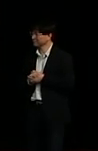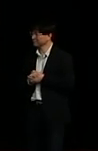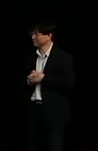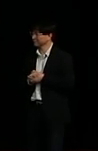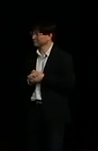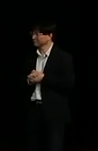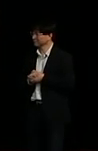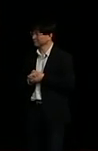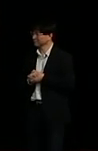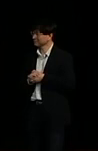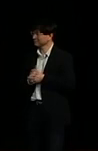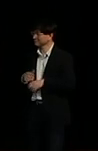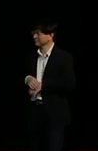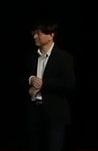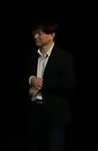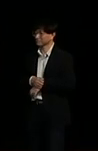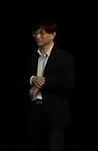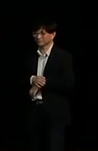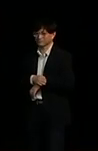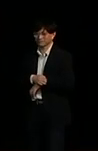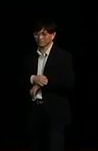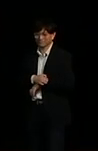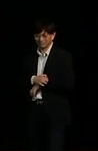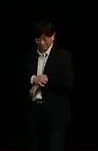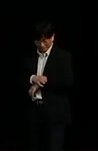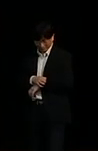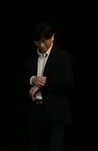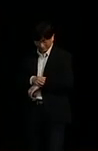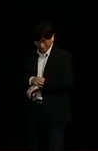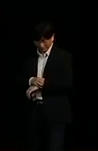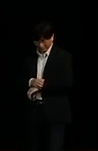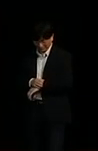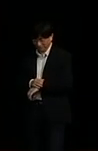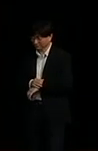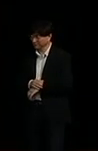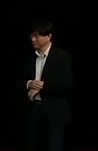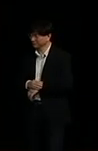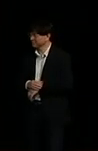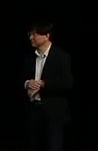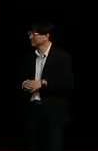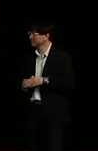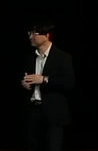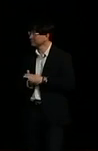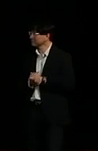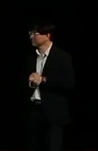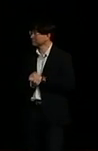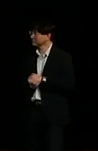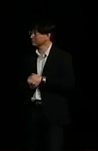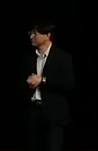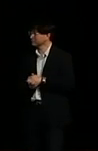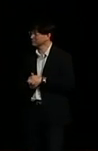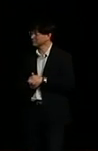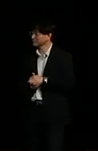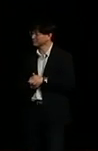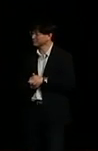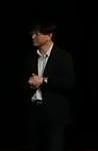prima di affidare al nostro vescovo le conclusioni della mattinata la cortesia anche